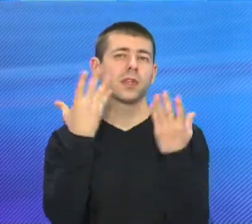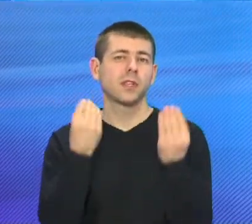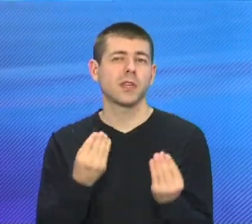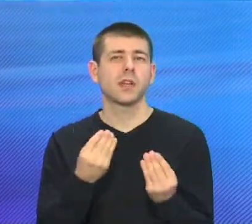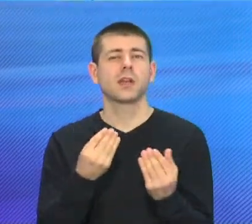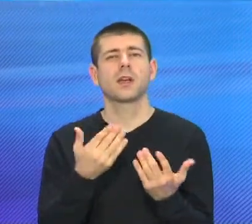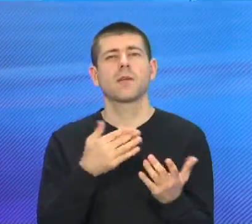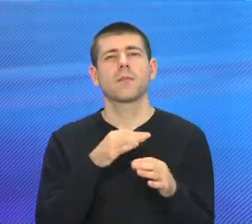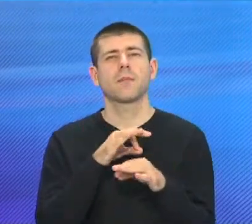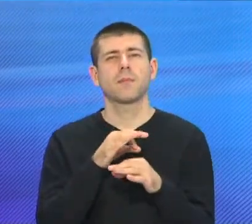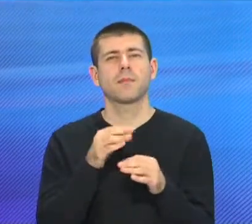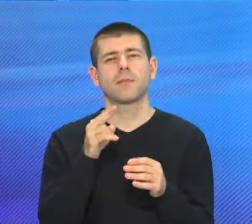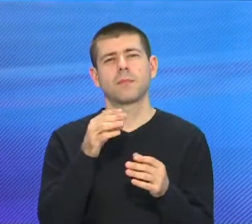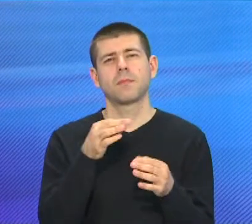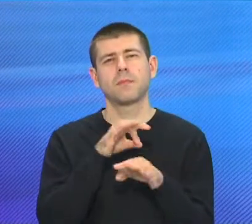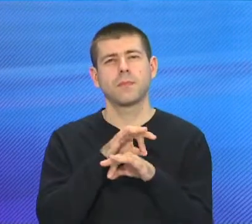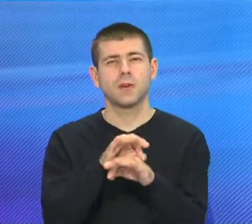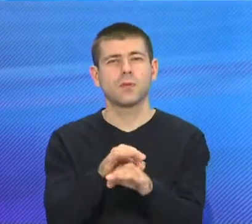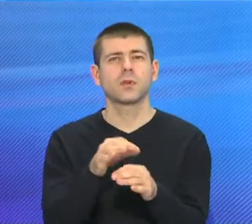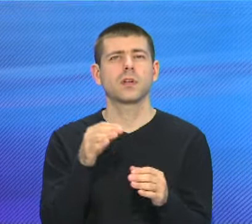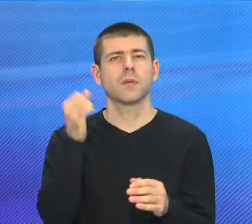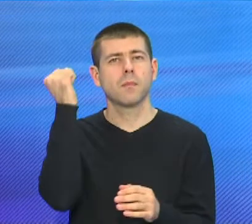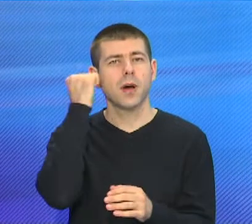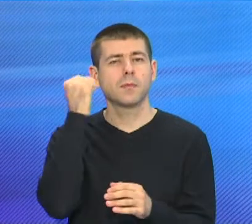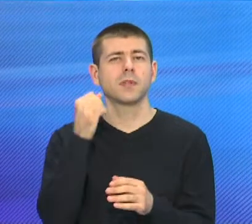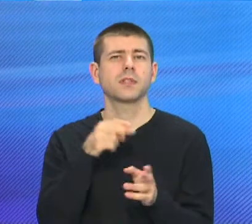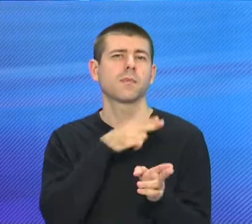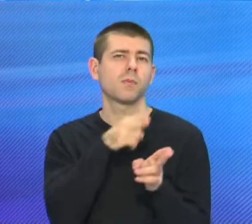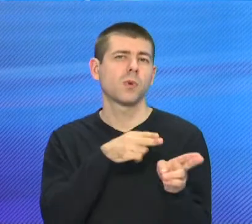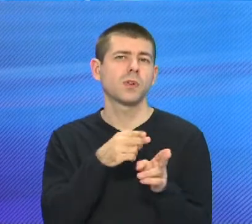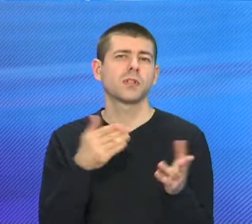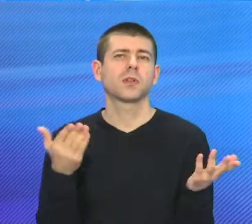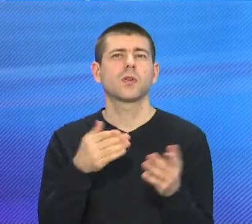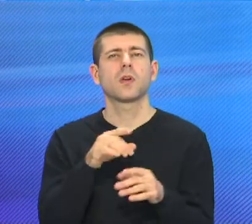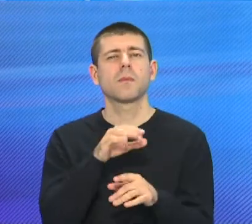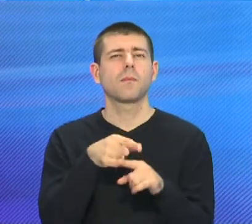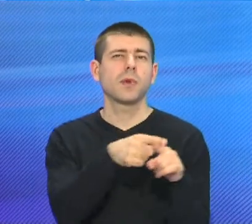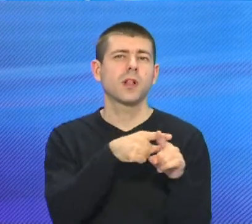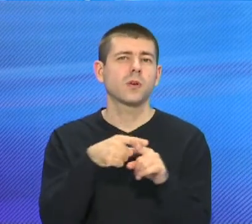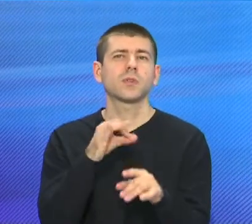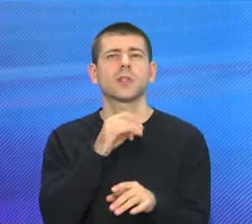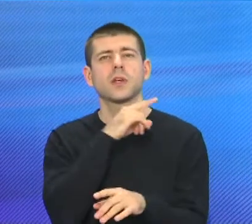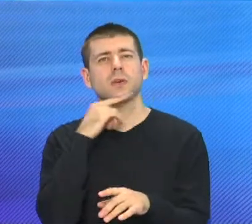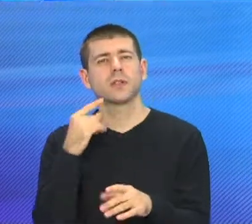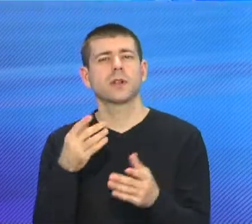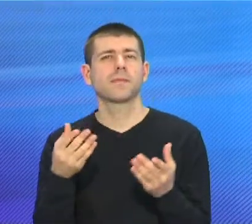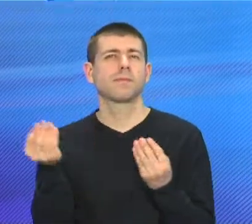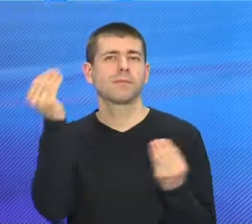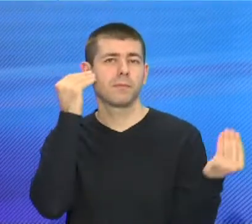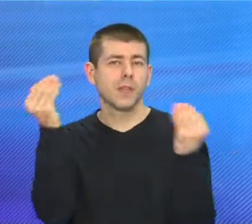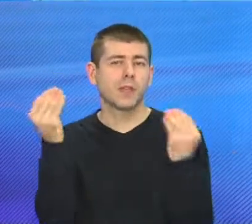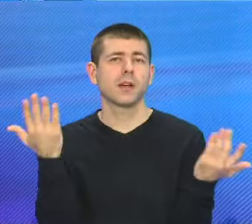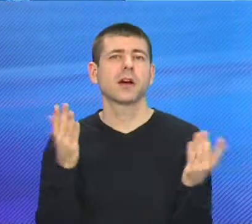держав абмярковывают детали прибытия техника памяти, ну а менавіта представники Беларуси и России обменялись идеями и бачанням того,